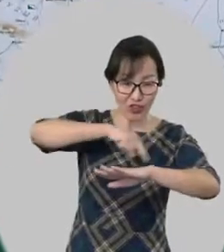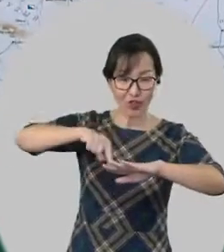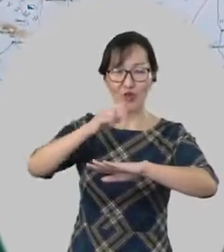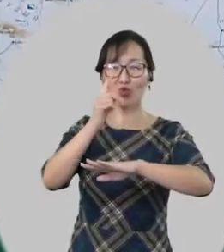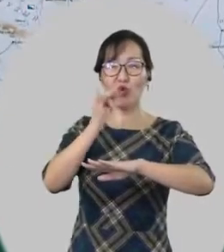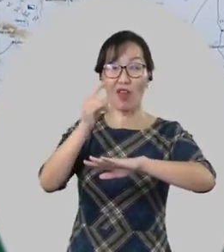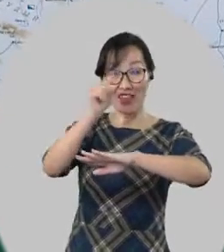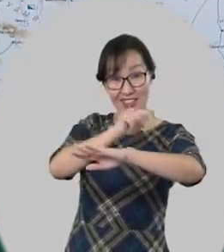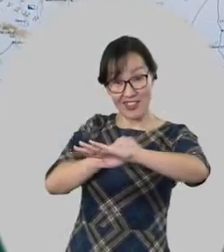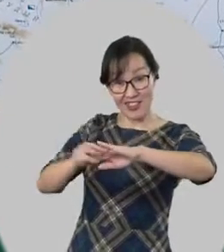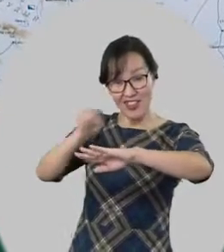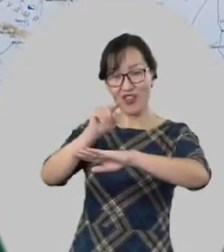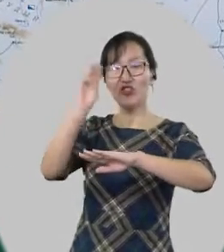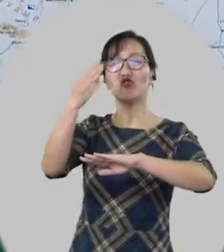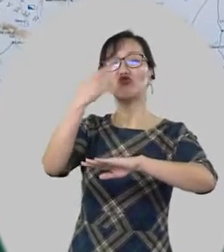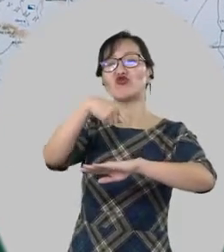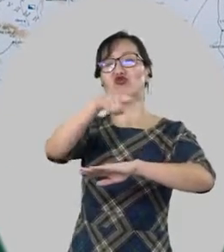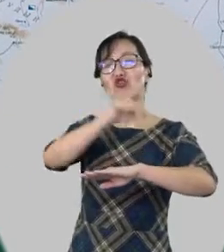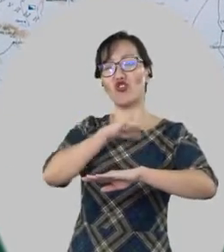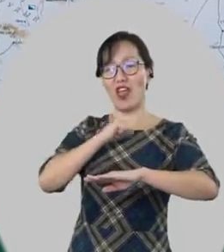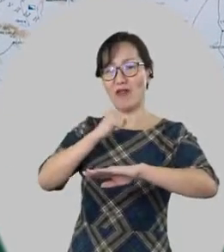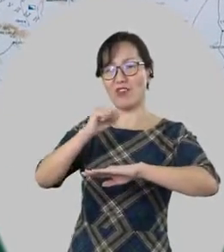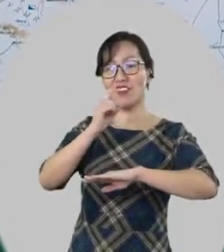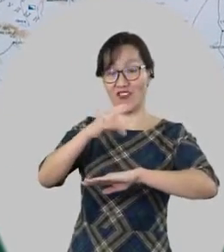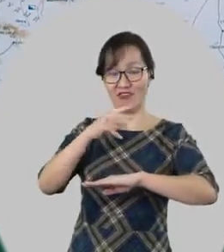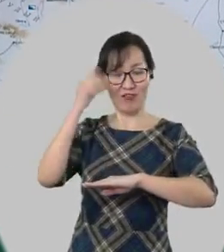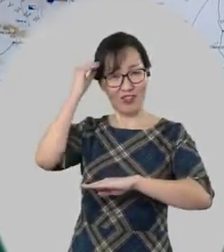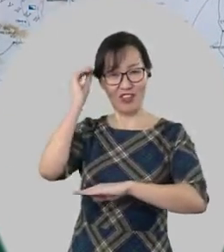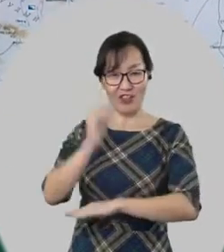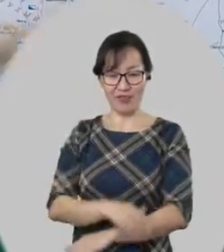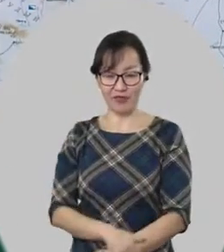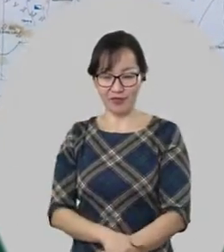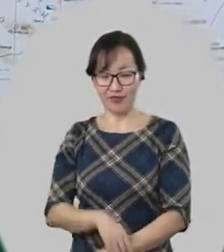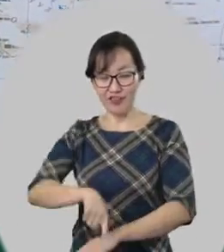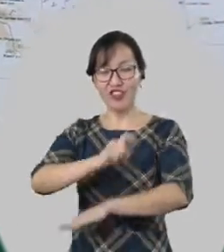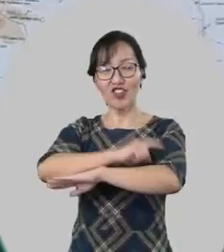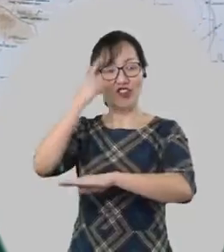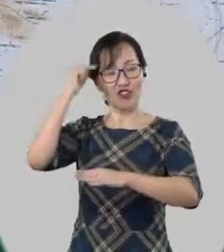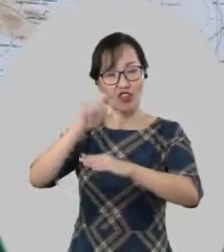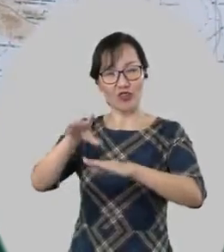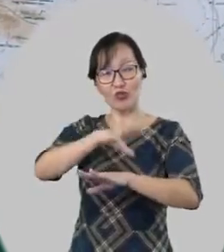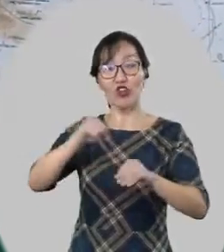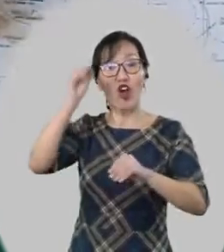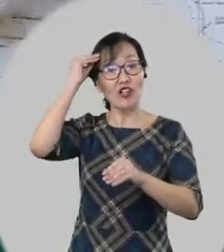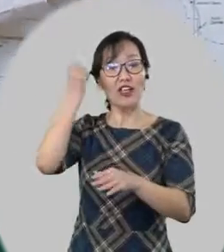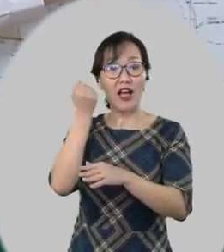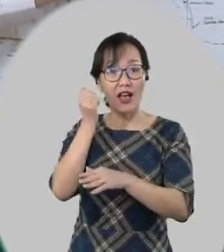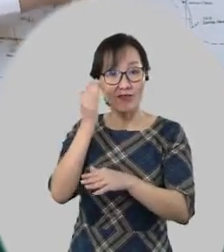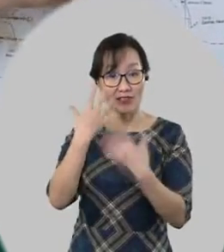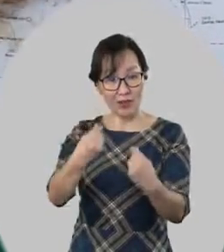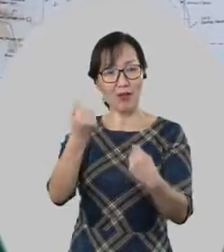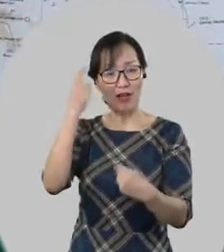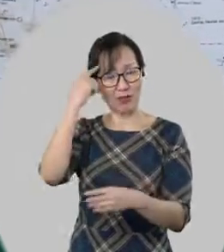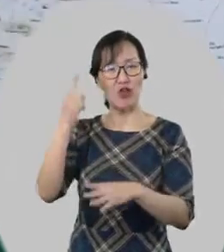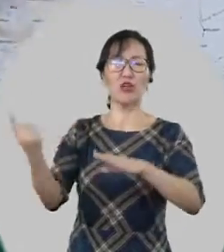зураас маань аймгийн хилийн зурус байхны их мэдчилэн бүгдээрээ өнөөдөр энэ хичээл дээр энэ ойлголтыг авсан байхаа. Мөн